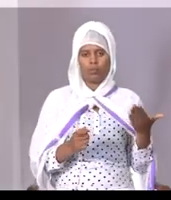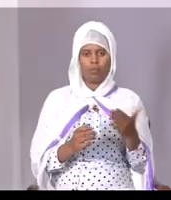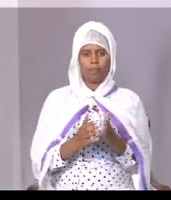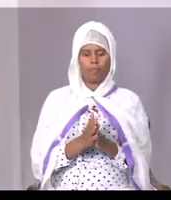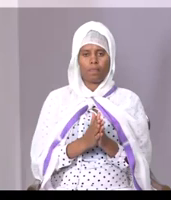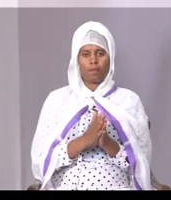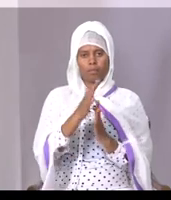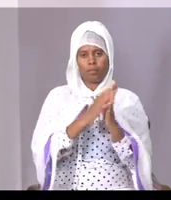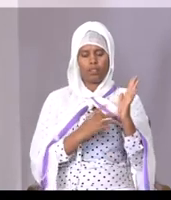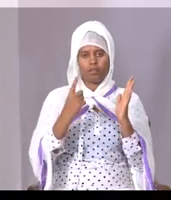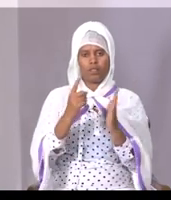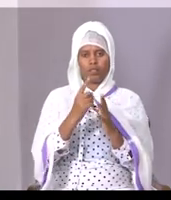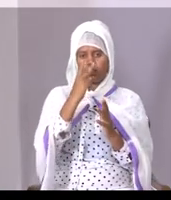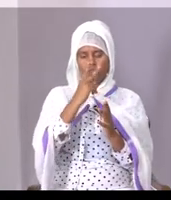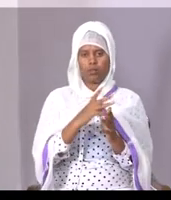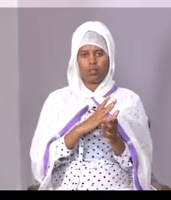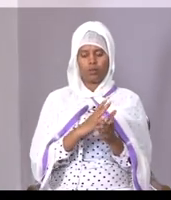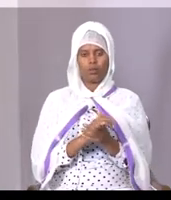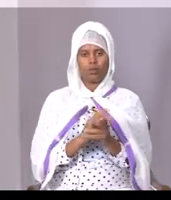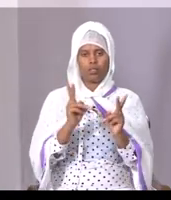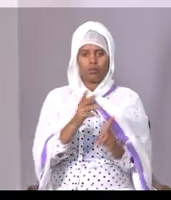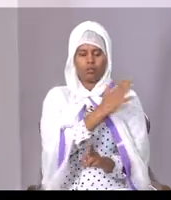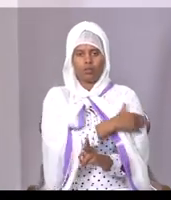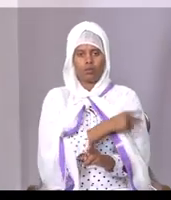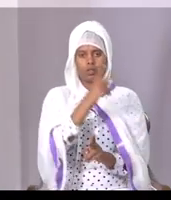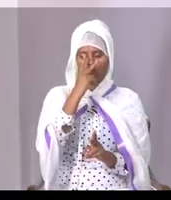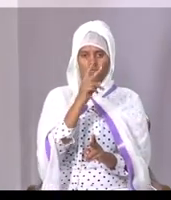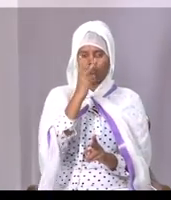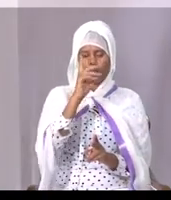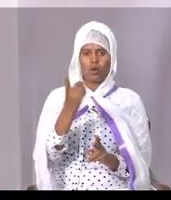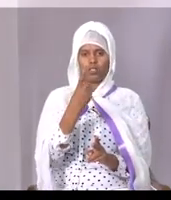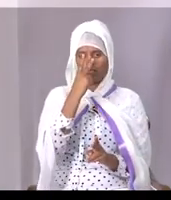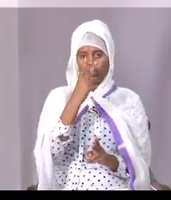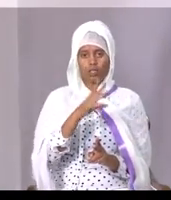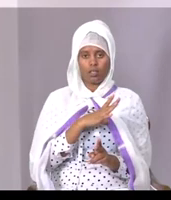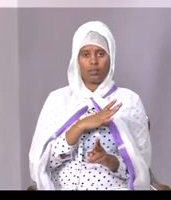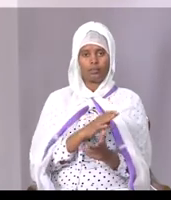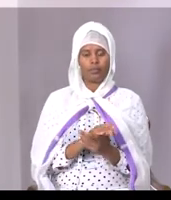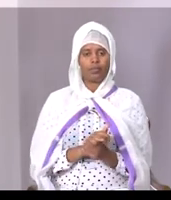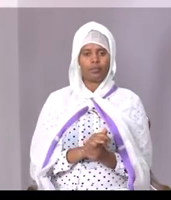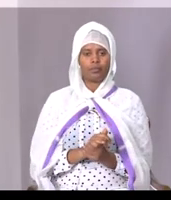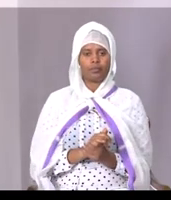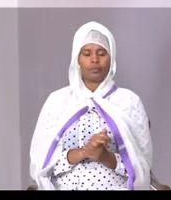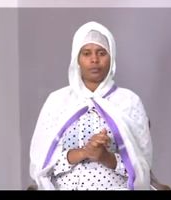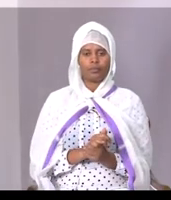بزياده بسفيع بت معرف حاجه جليص اول ملائكتي كم استجدلون كم زغلغلون ابراهيم يوحنس ملف حموش انترينون